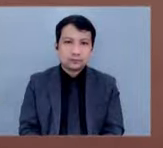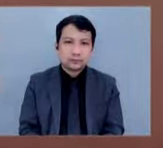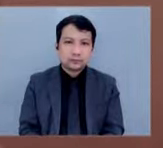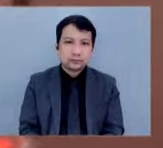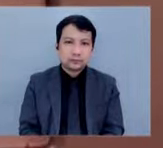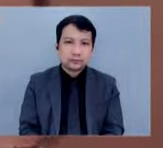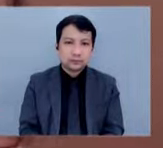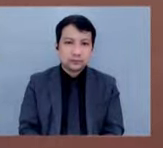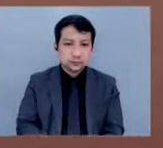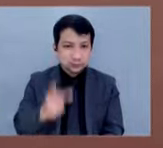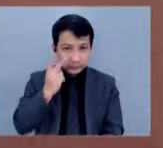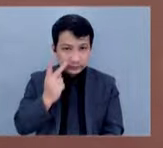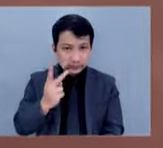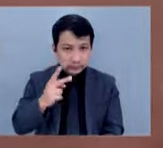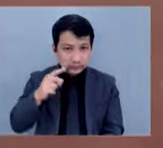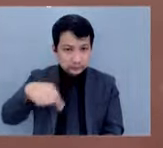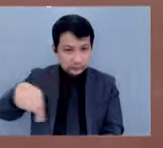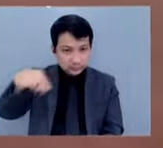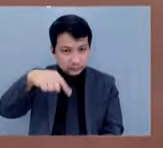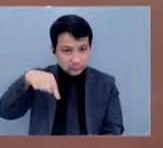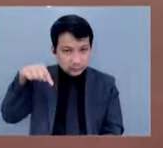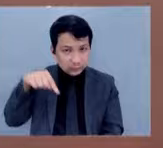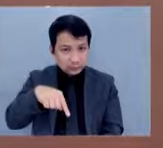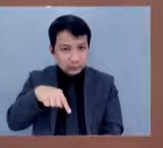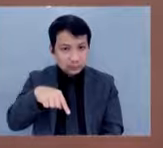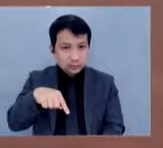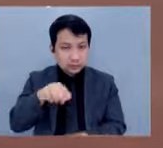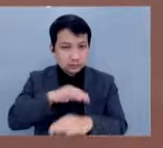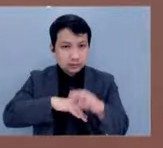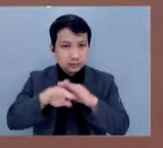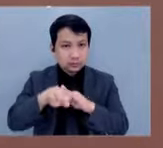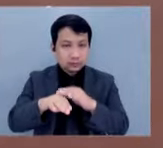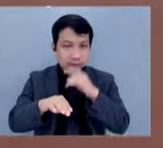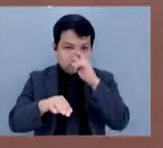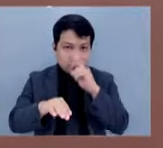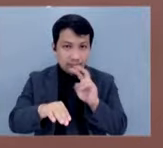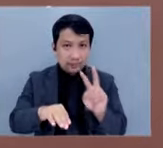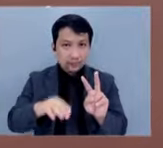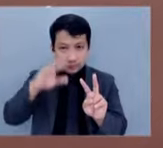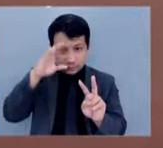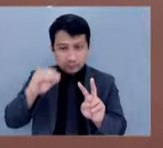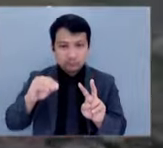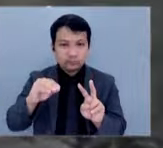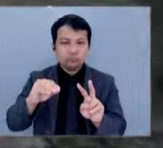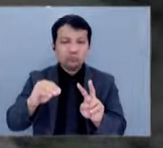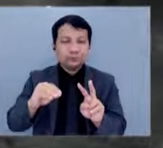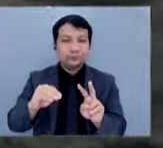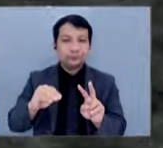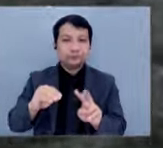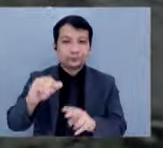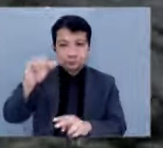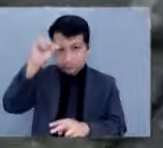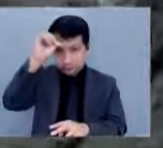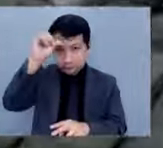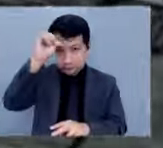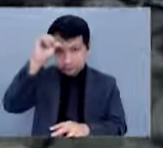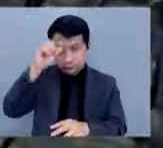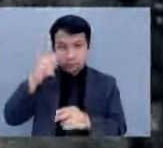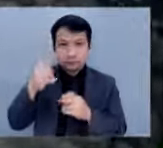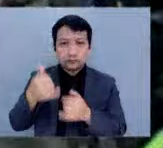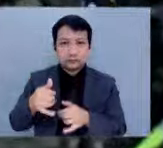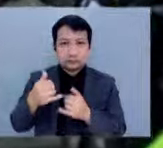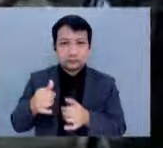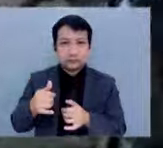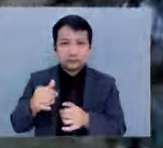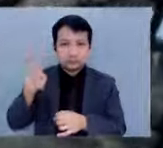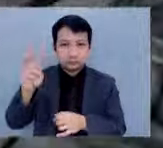Makikita sa guha ng kamera na ito ang paan ng 2 taong gulang na lalaki sa Karnataka, India. Naglalaro lang siya noong Miyerkules